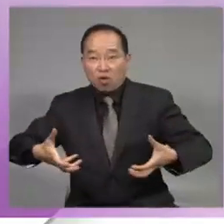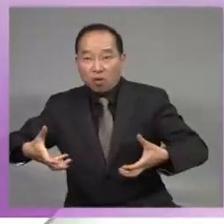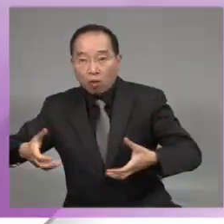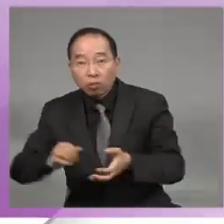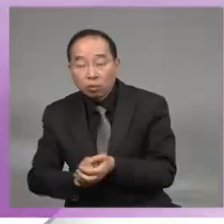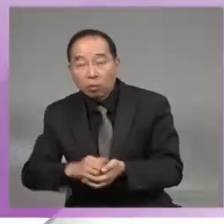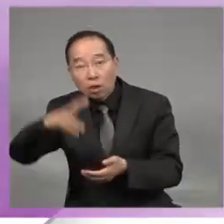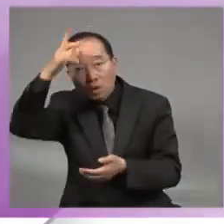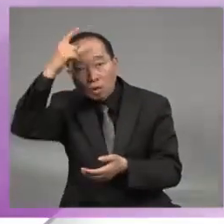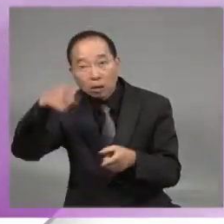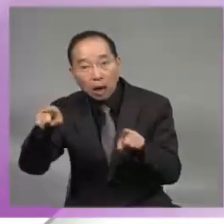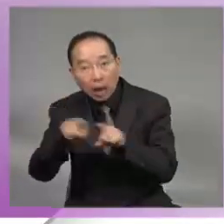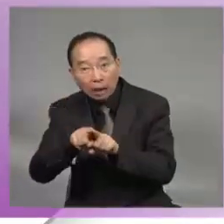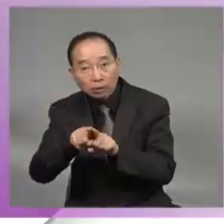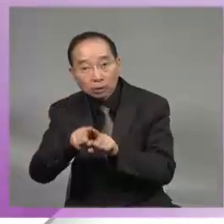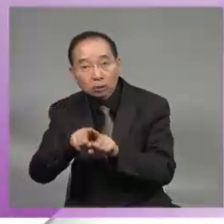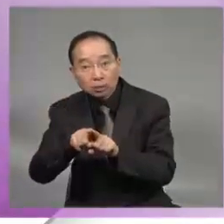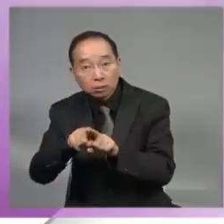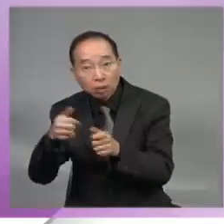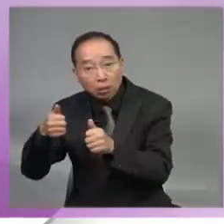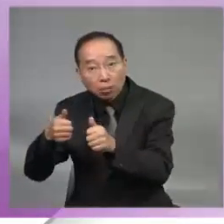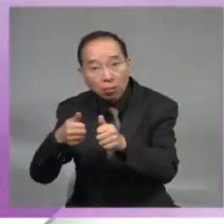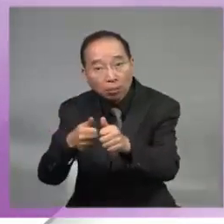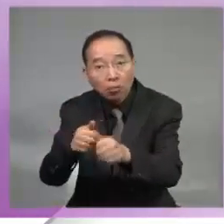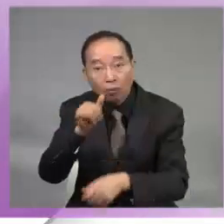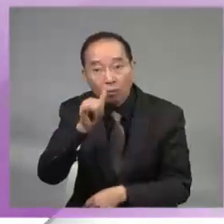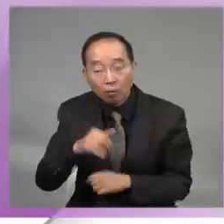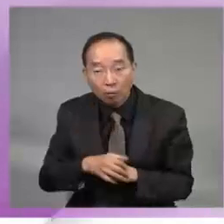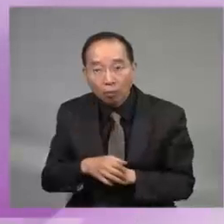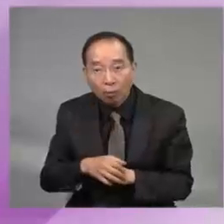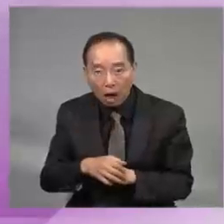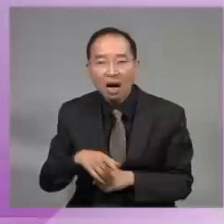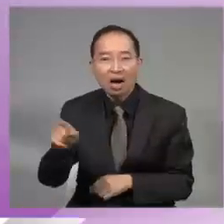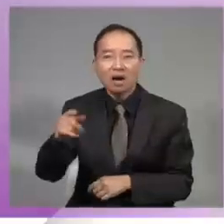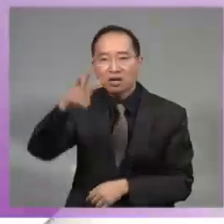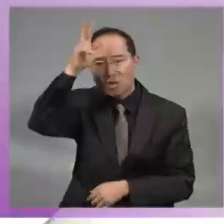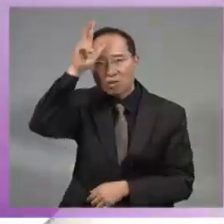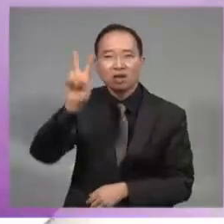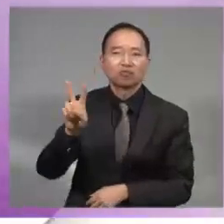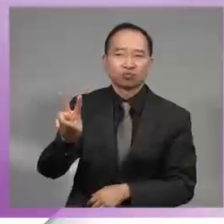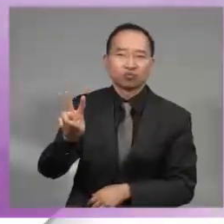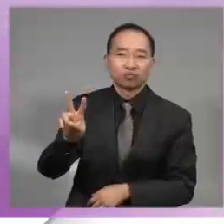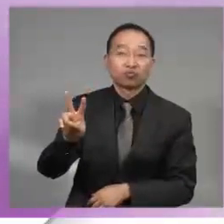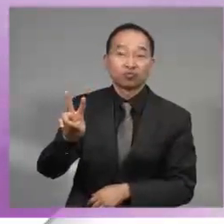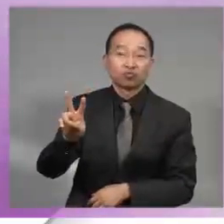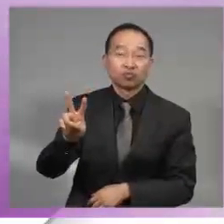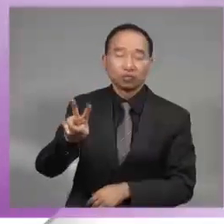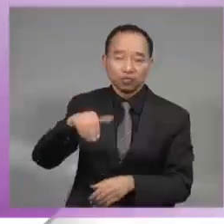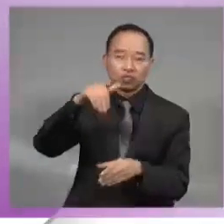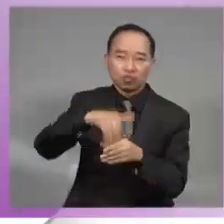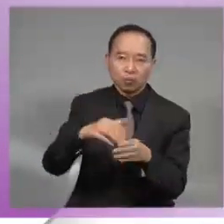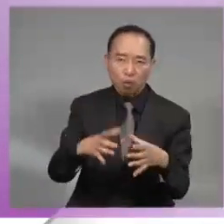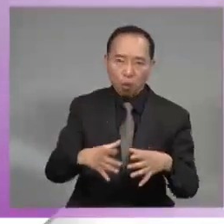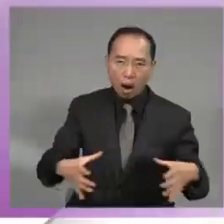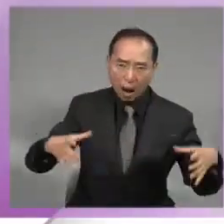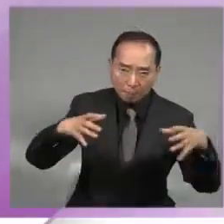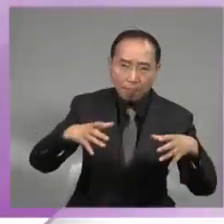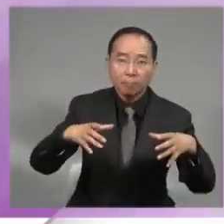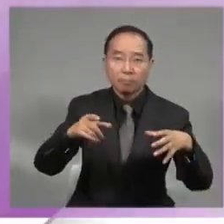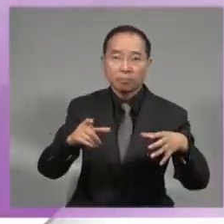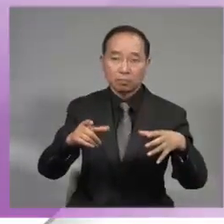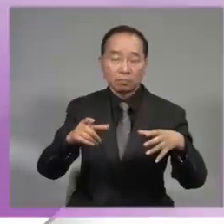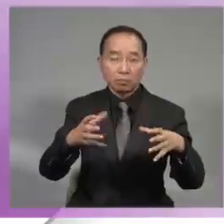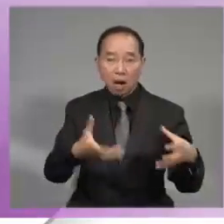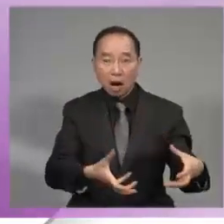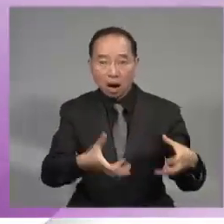함께 호송을 하시는 건가요? 네, 정복을 한 경찰분들 두 분이 사전투표함 그리고 회송용 봉투 인계하는 과정에